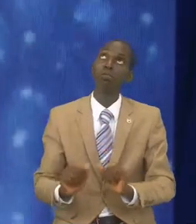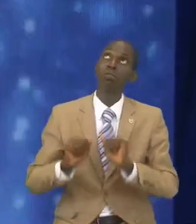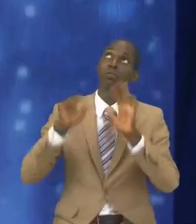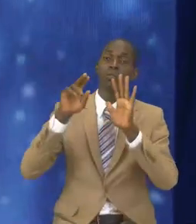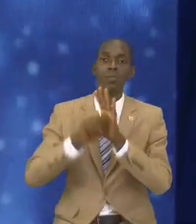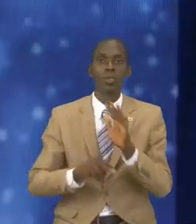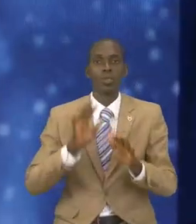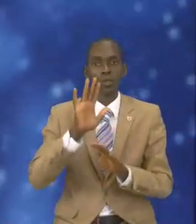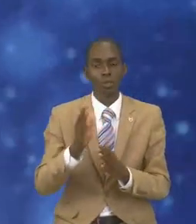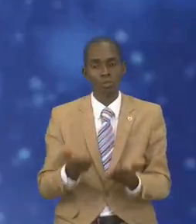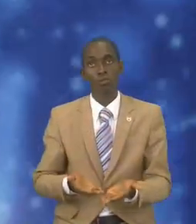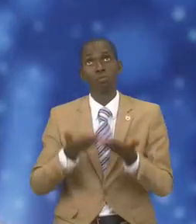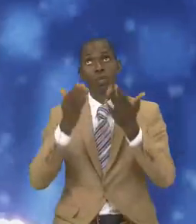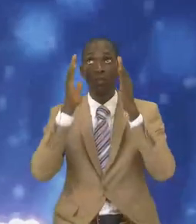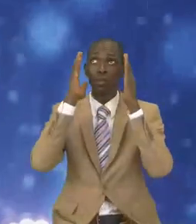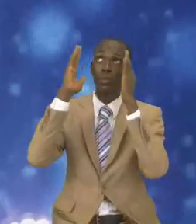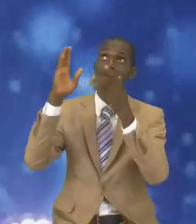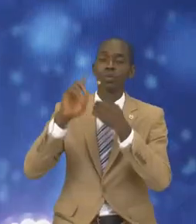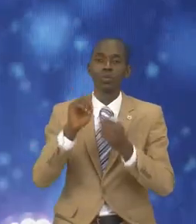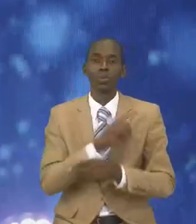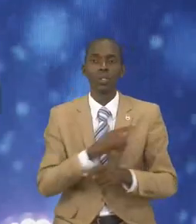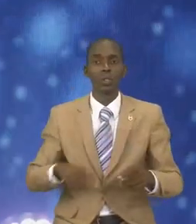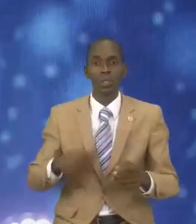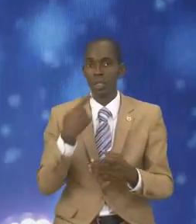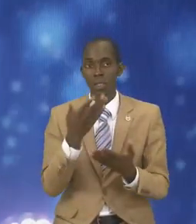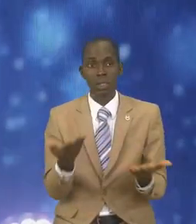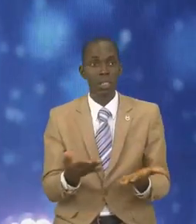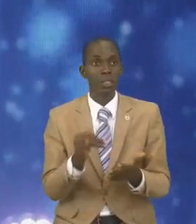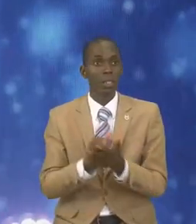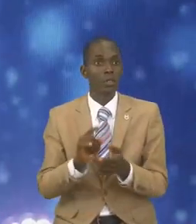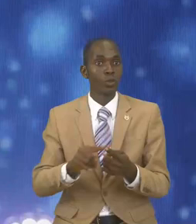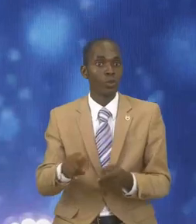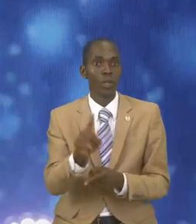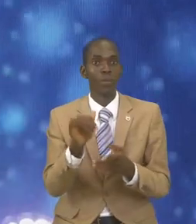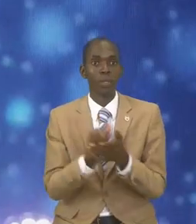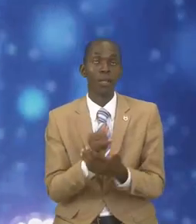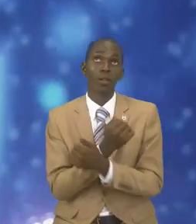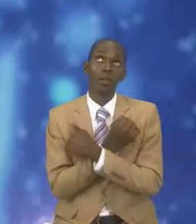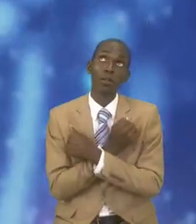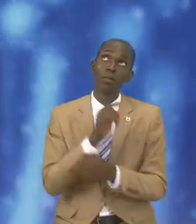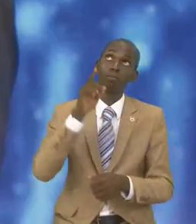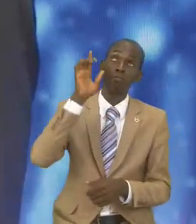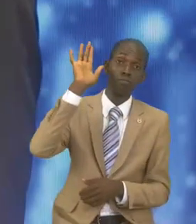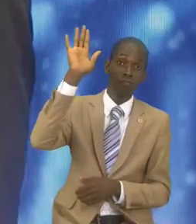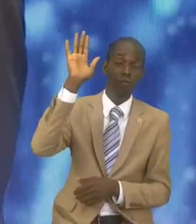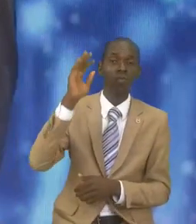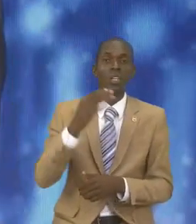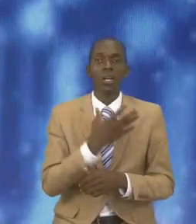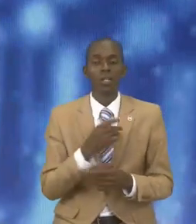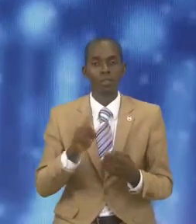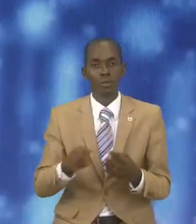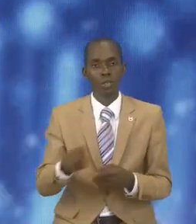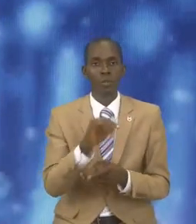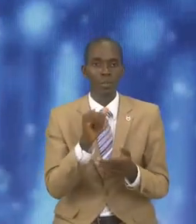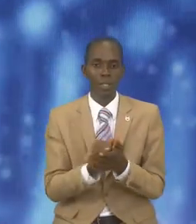consécration et ta concentration sur le Seigneur. Aider envers ceux qui t'aiment et qui observent